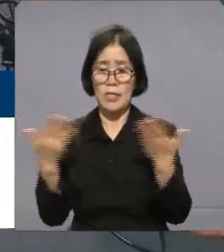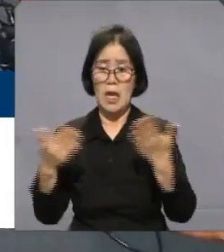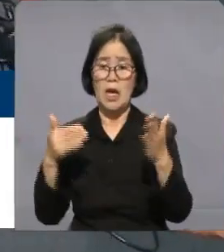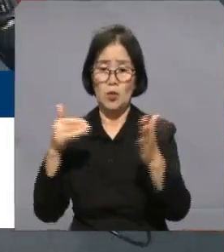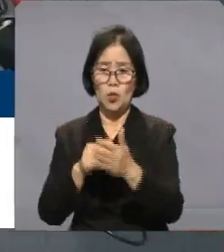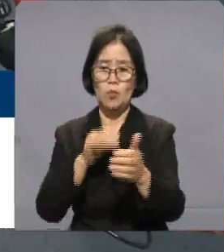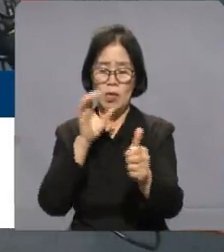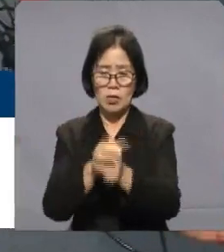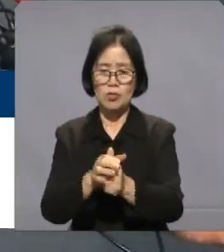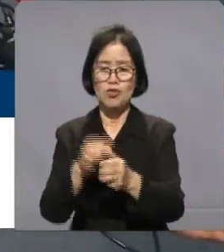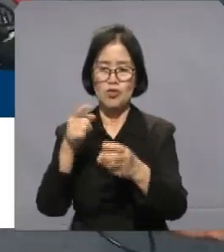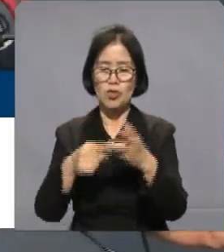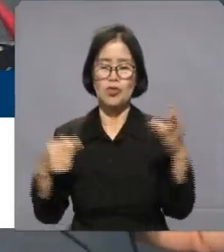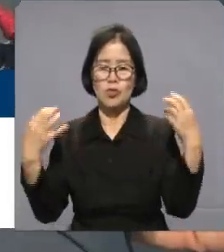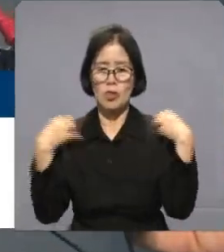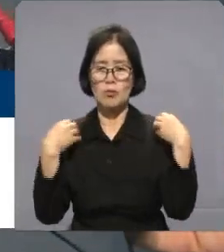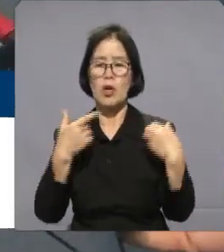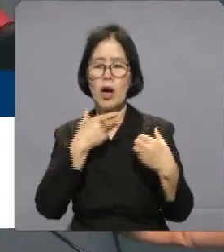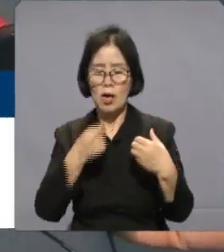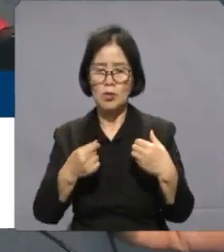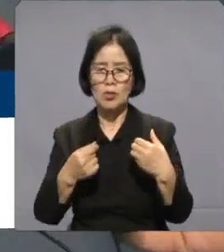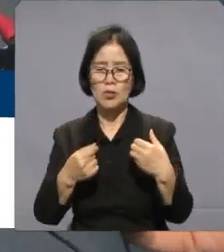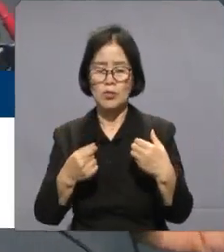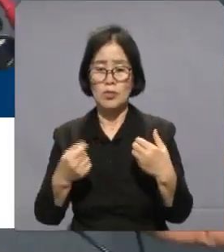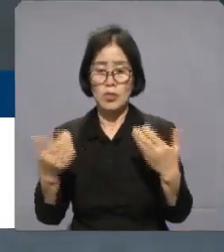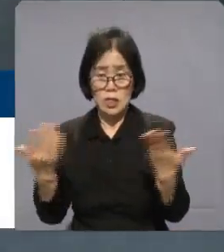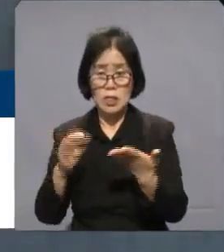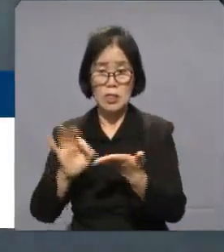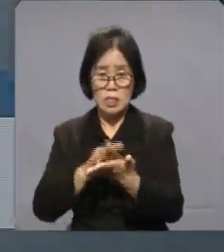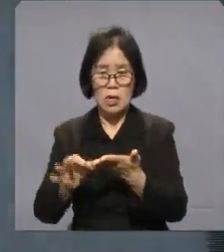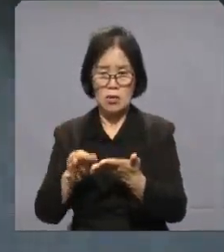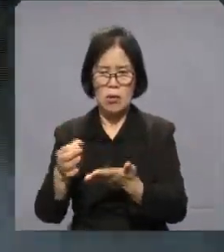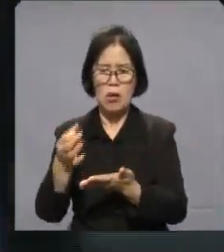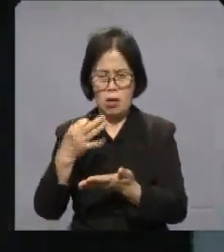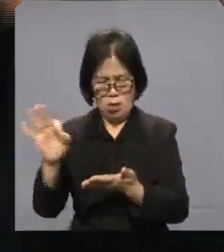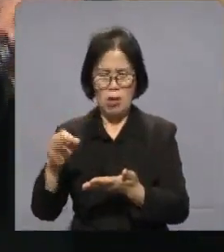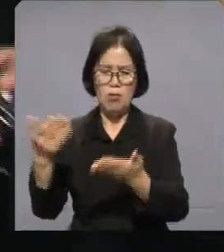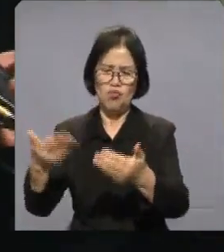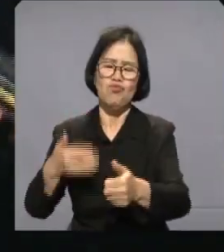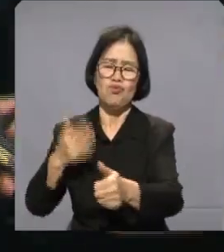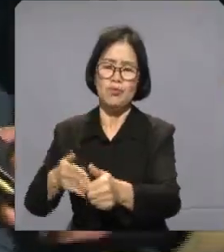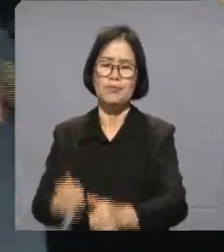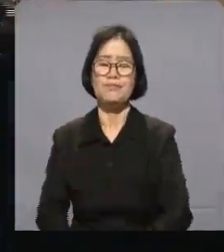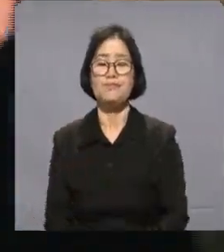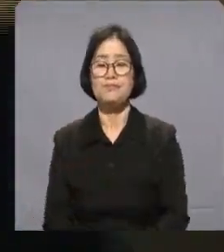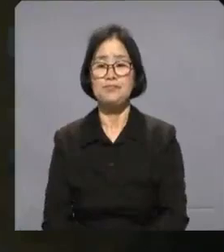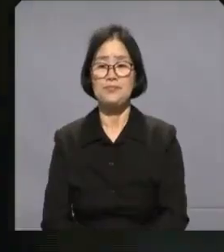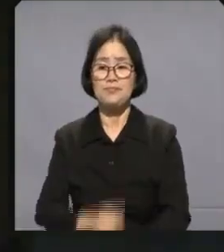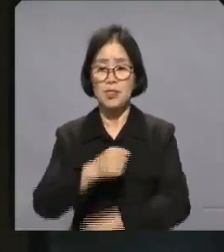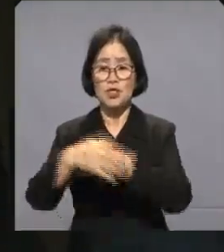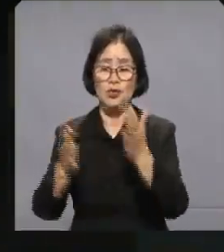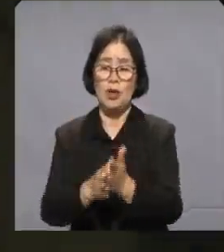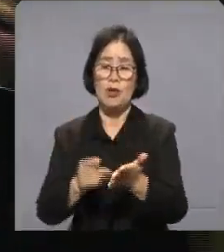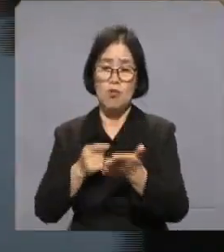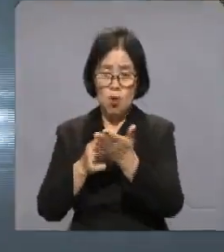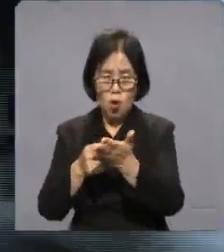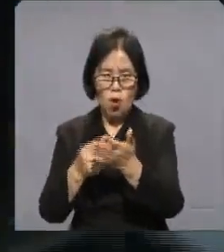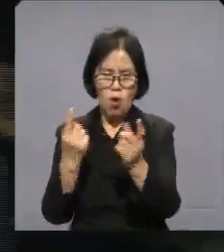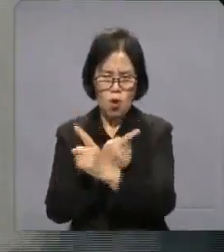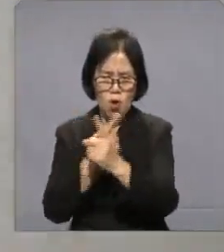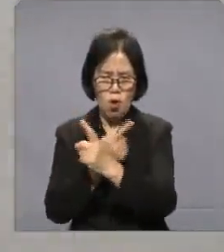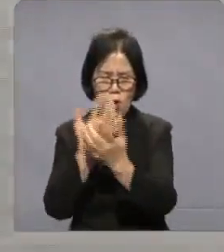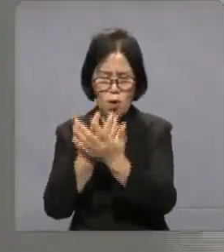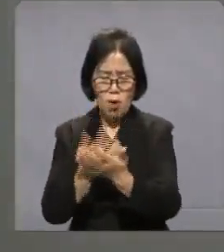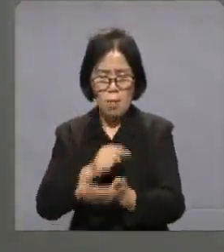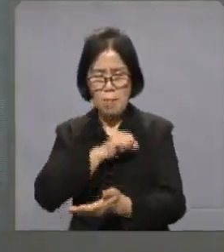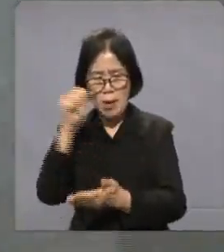윤석열 정부가 하고자 하는 예산을 첫 해는 들어줘야 안 되겠습니까? 민주당이 수정안을 단독 통과시키면 후폭풍을 감당